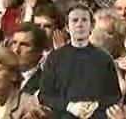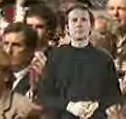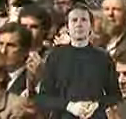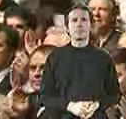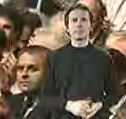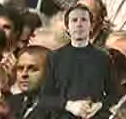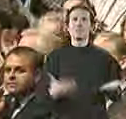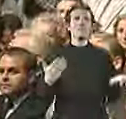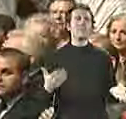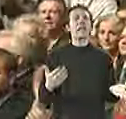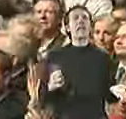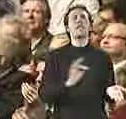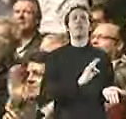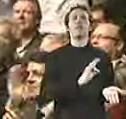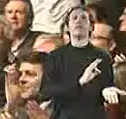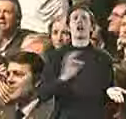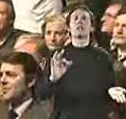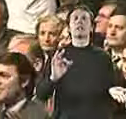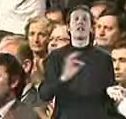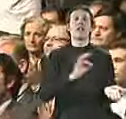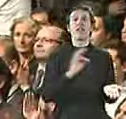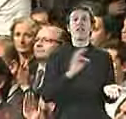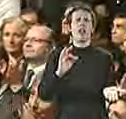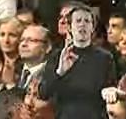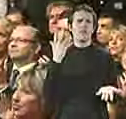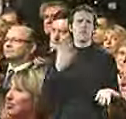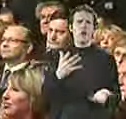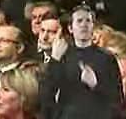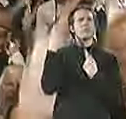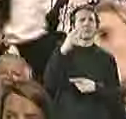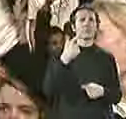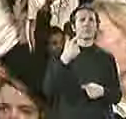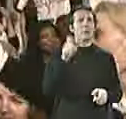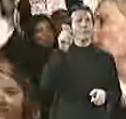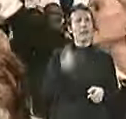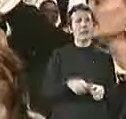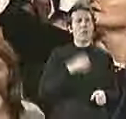Cette France, elle réclame que celui qui travaille